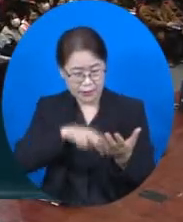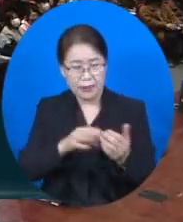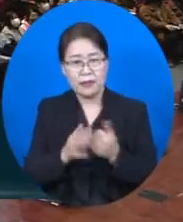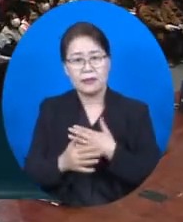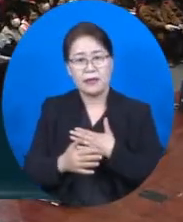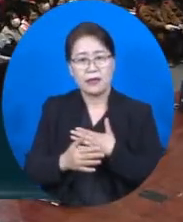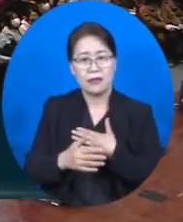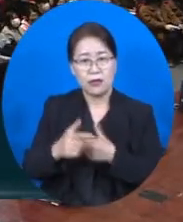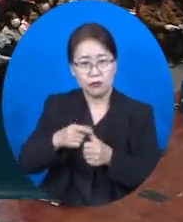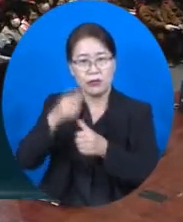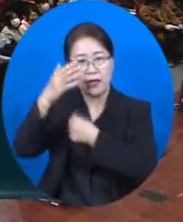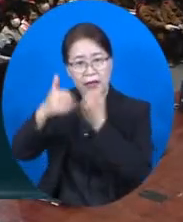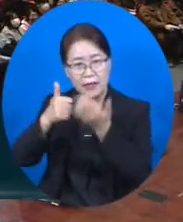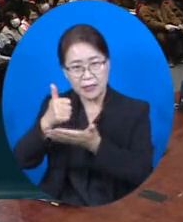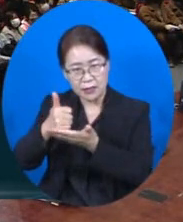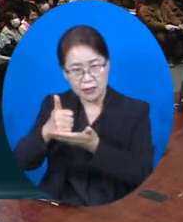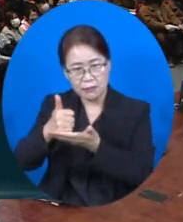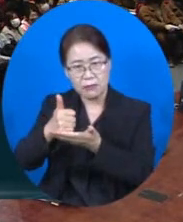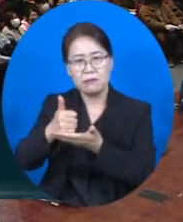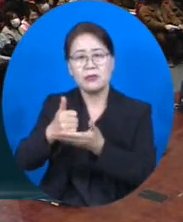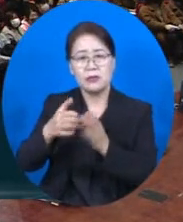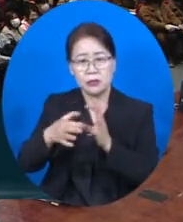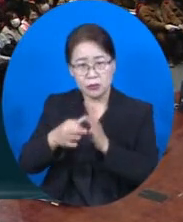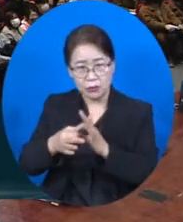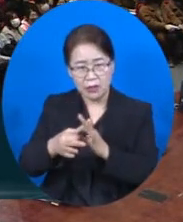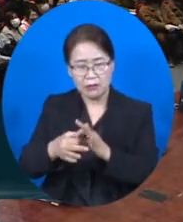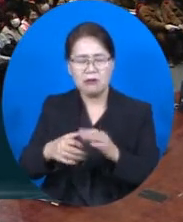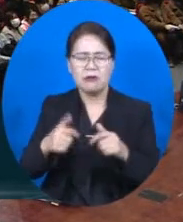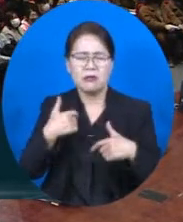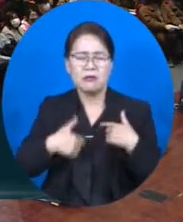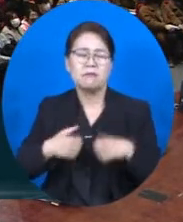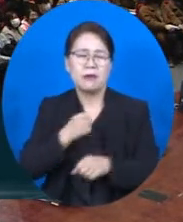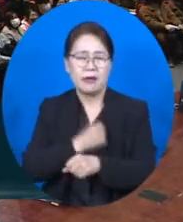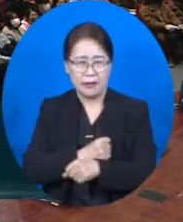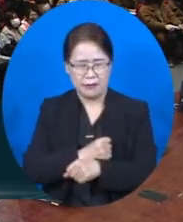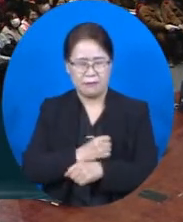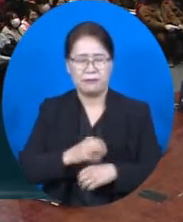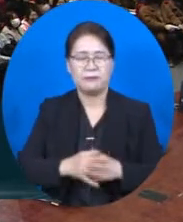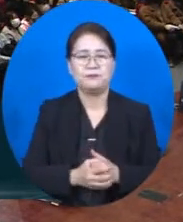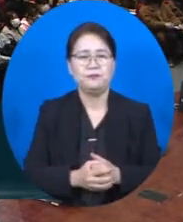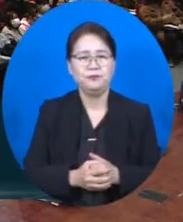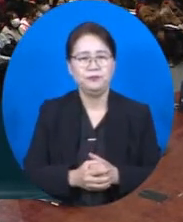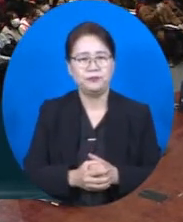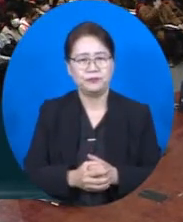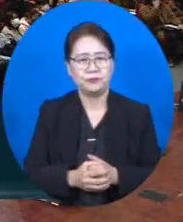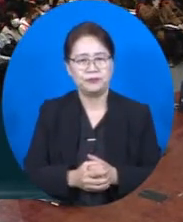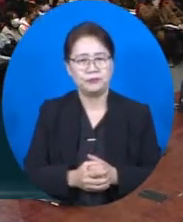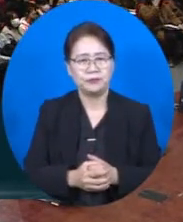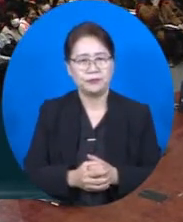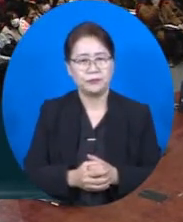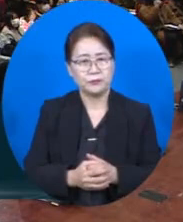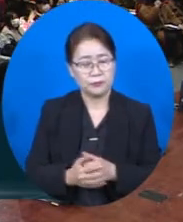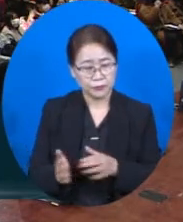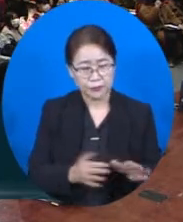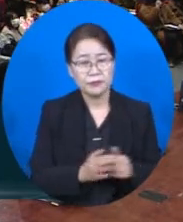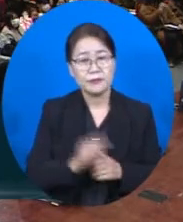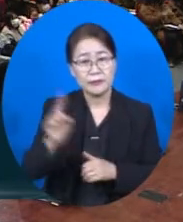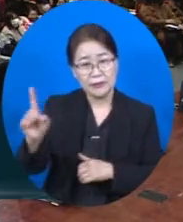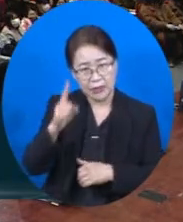나의 구원의 하나님으로 말미암아 기뻐하리로다 우리가 자라는 다윗도